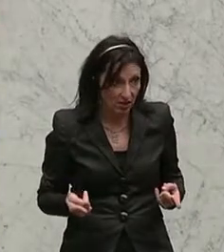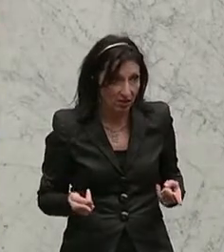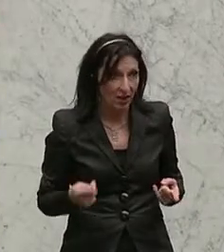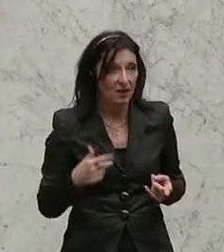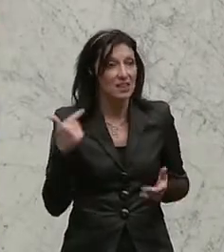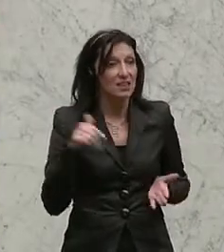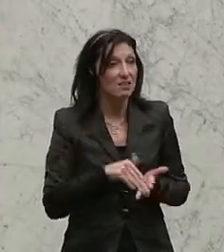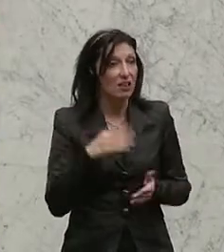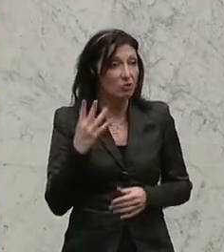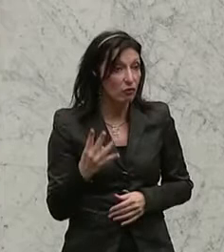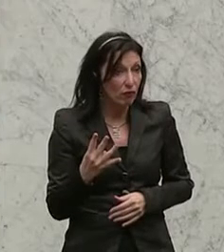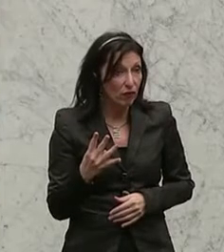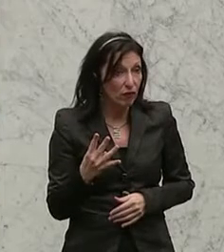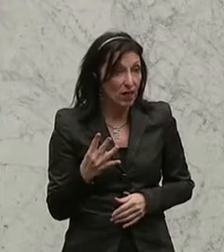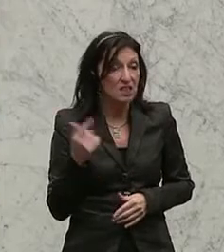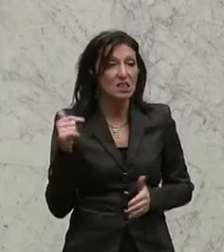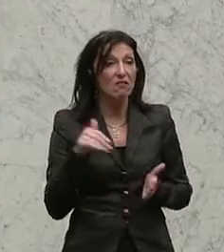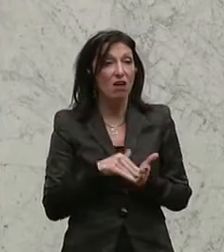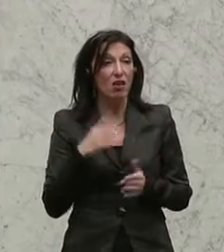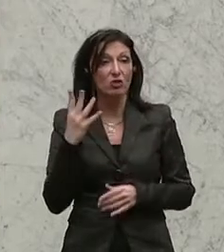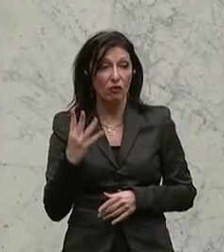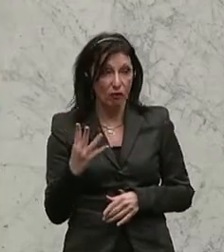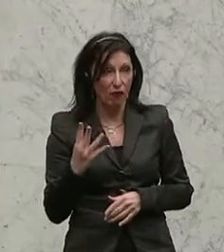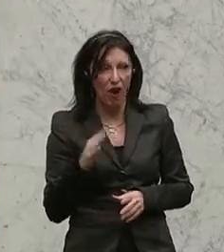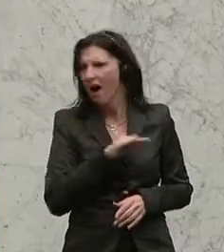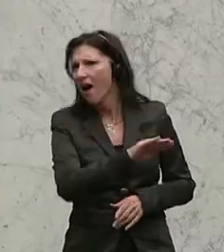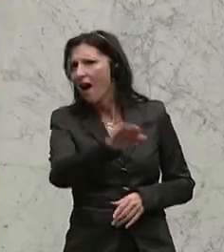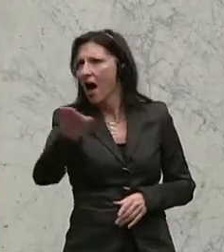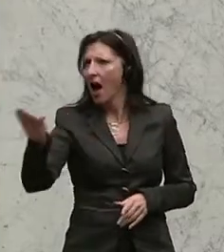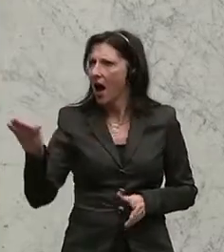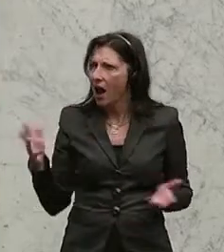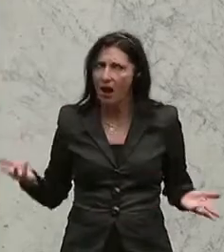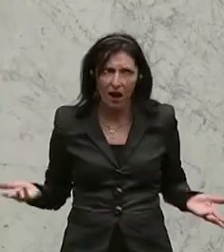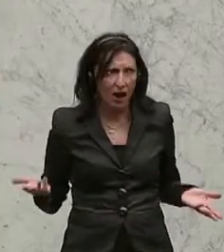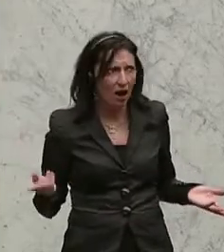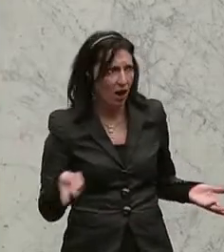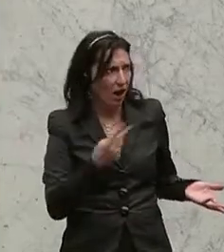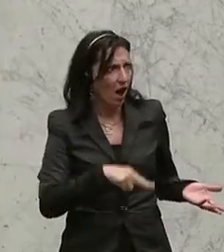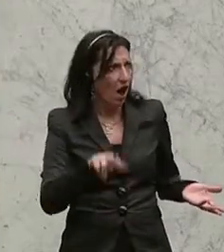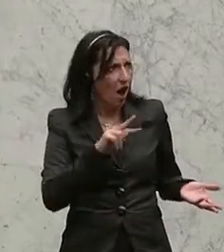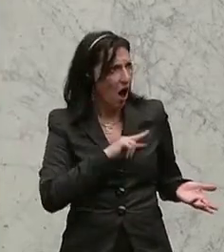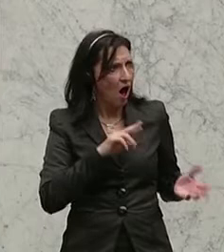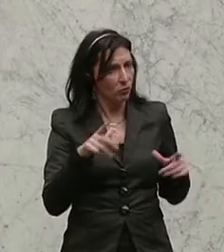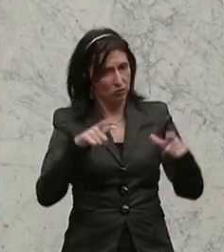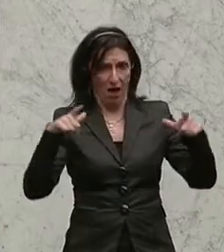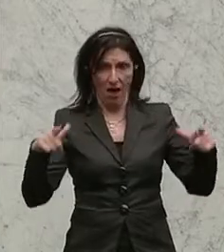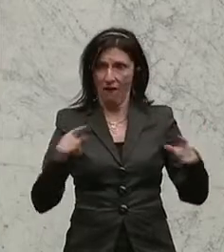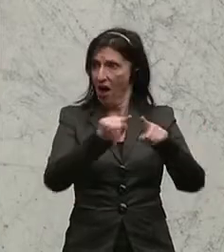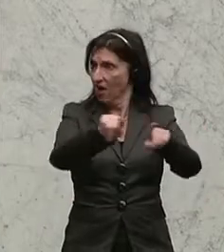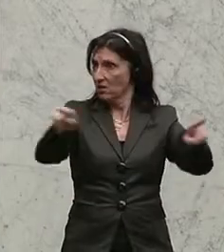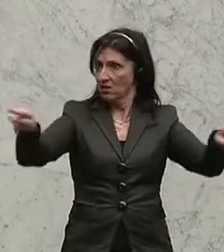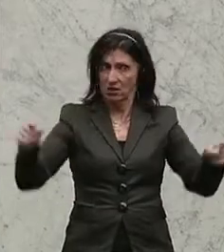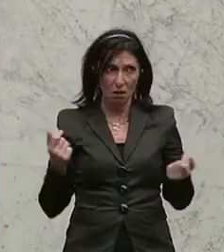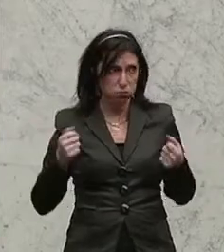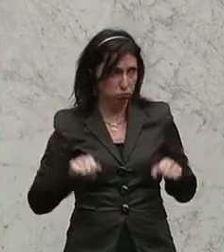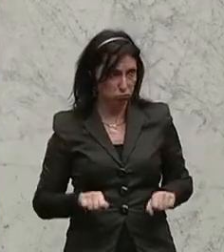2004 und dann im jahr 2004 haben sie alle diese haftungs diese haftungs erweiterungen mit beschlossen das